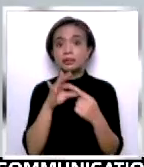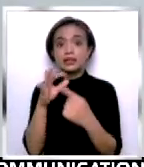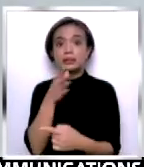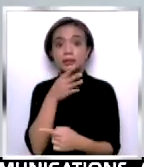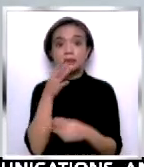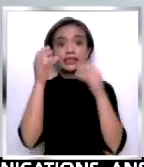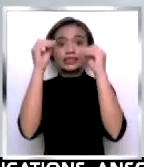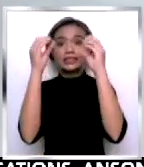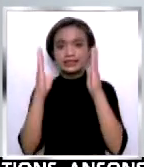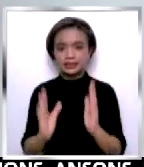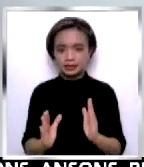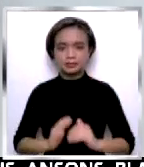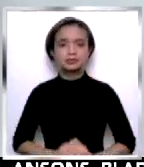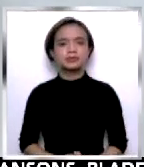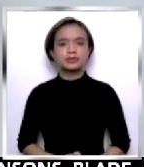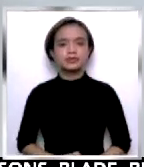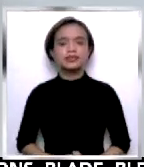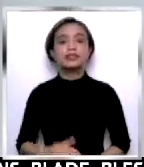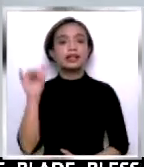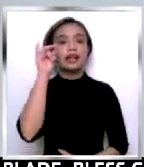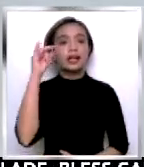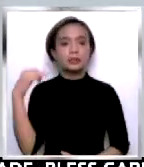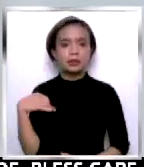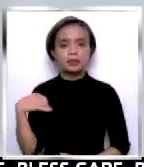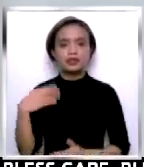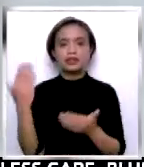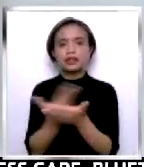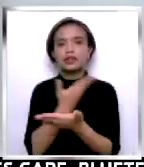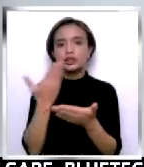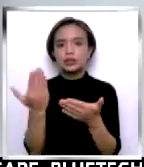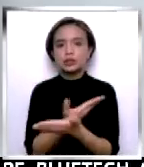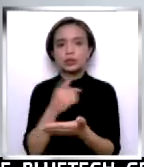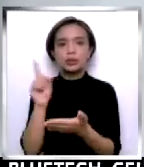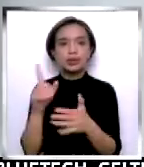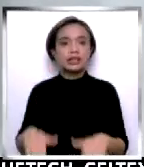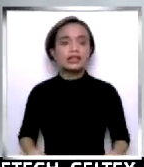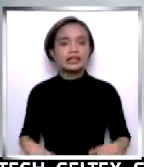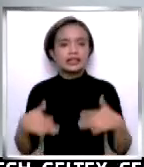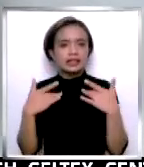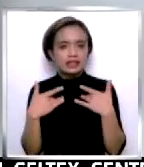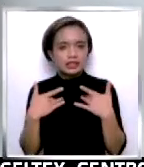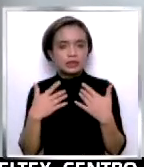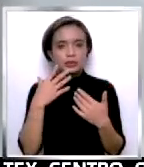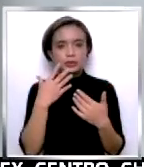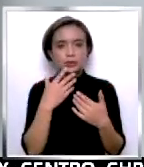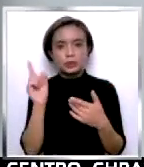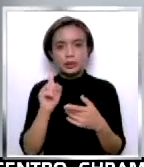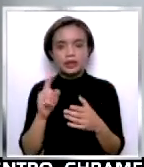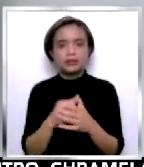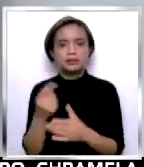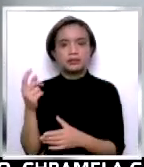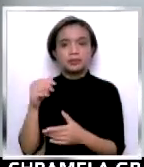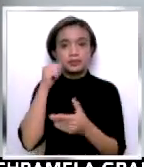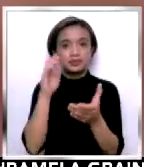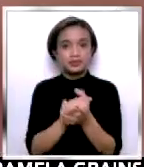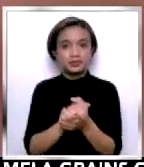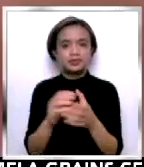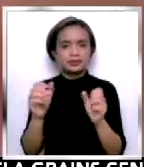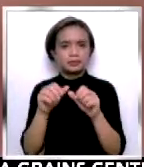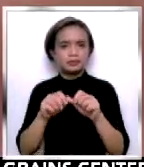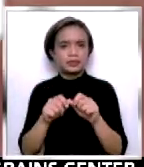teacher. Kahapon, panibagong milestone sa buhay ni Juancho at ng asawang si Joyce ang ibinahagi nila sa social